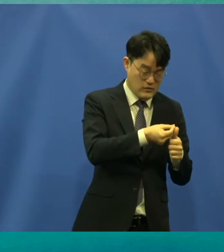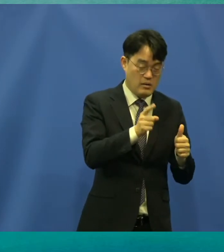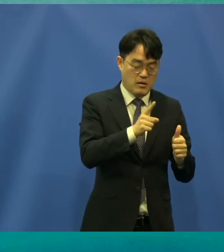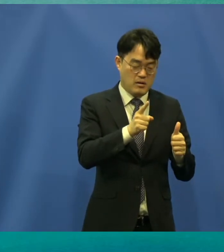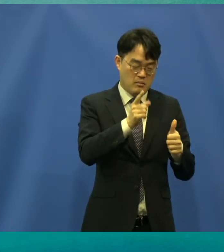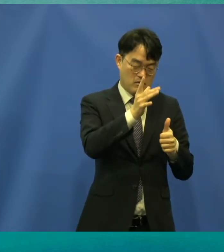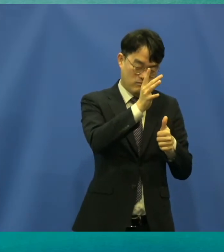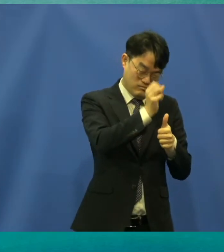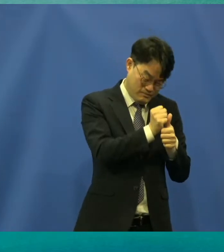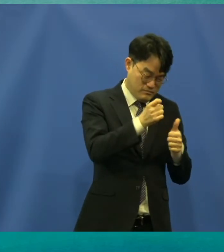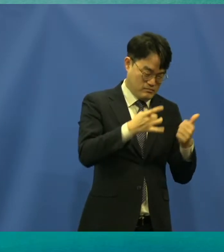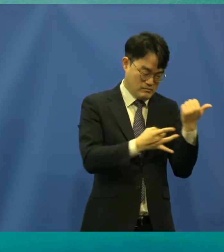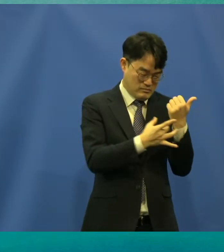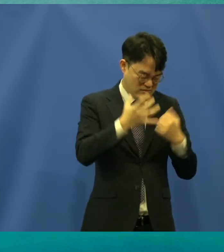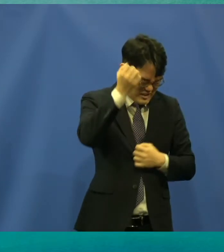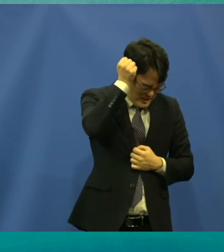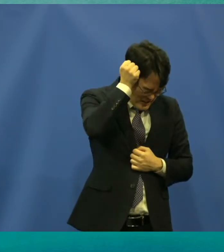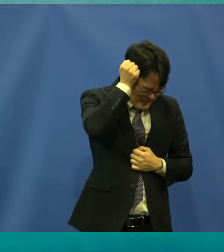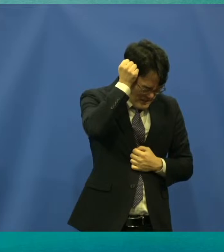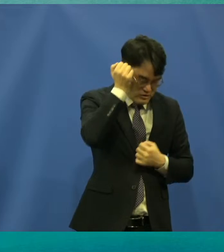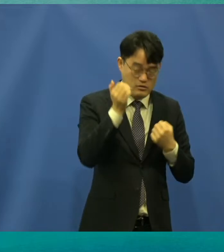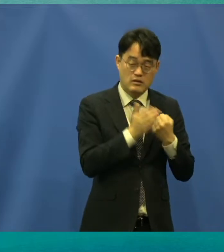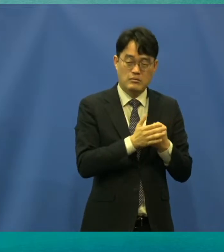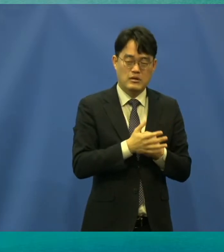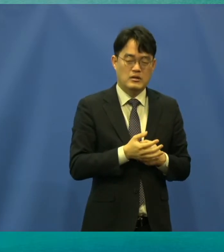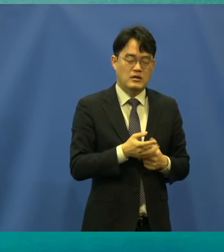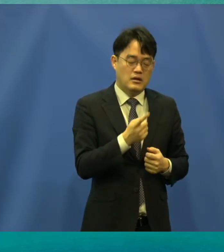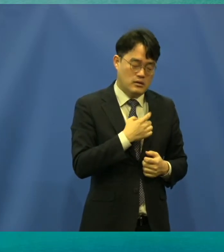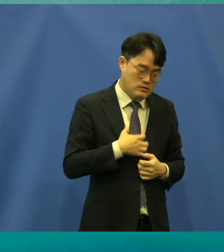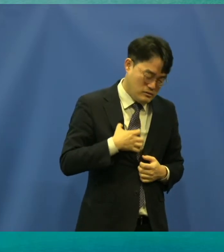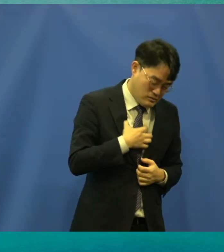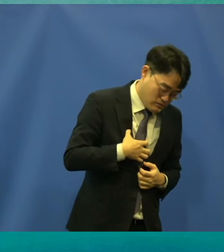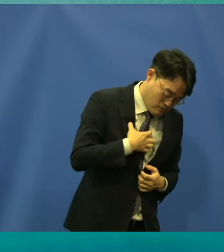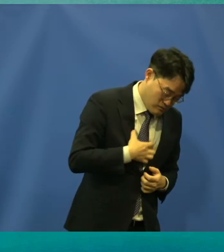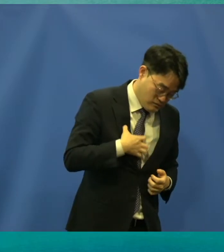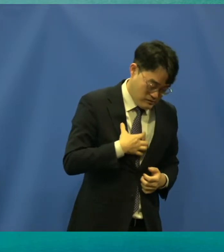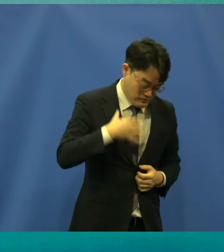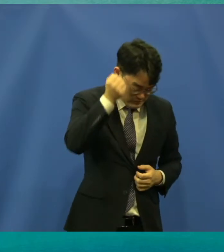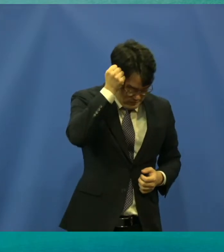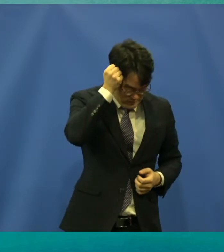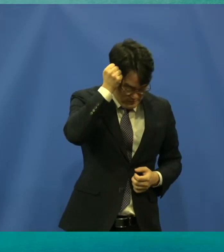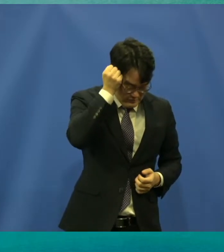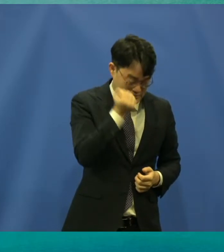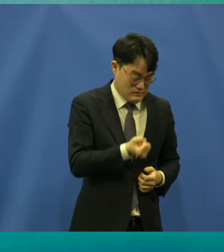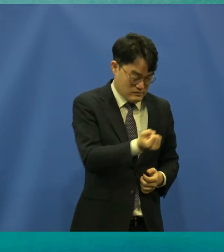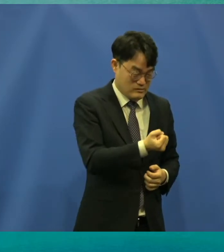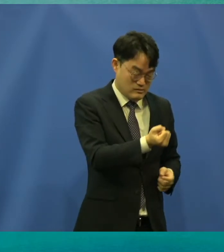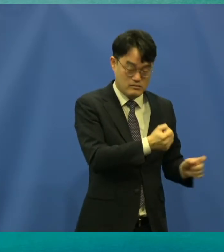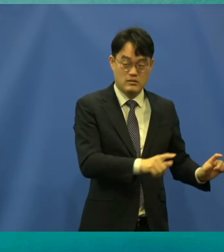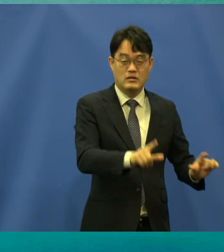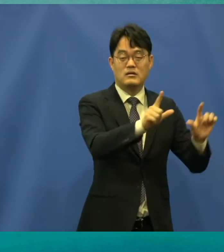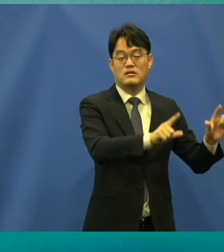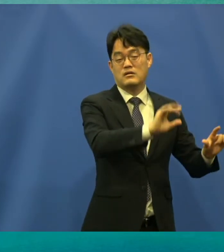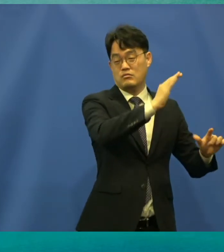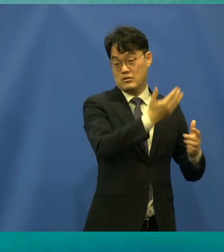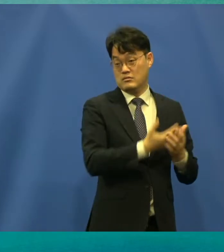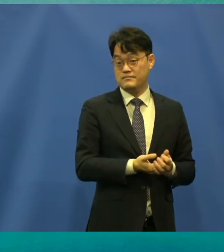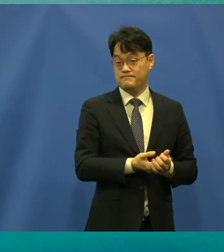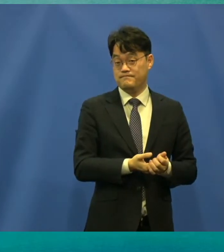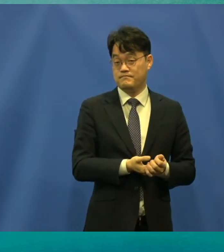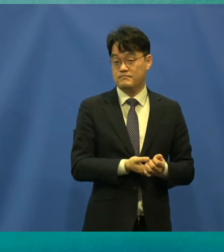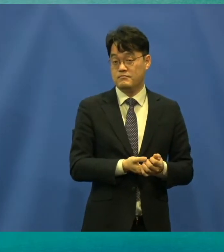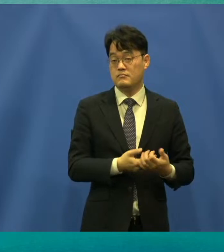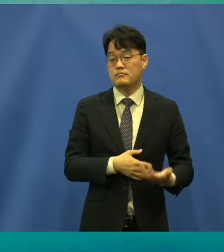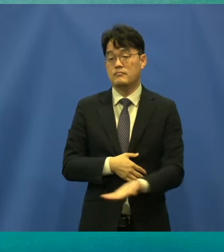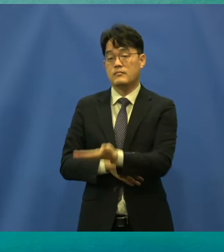여러분 예수님의 제자들도 보면 그랬습니다. 실수가 얼마나 많았습니까? 참